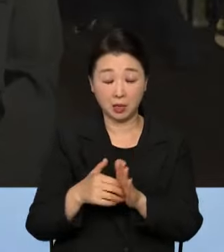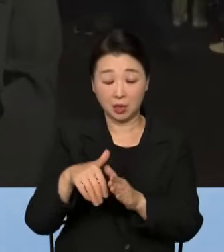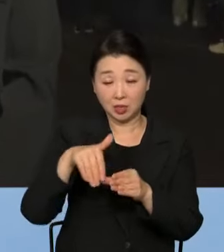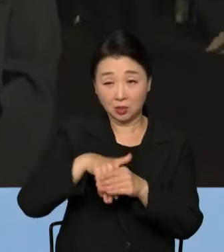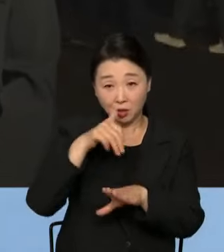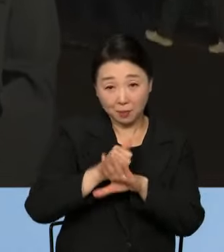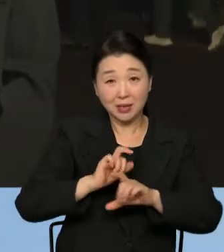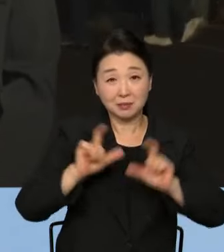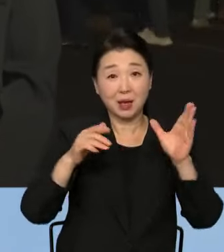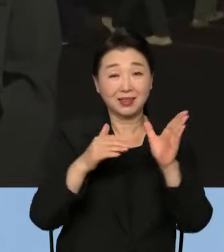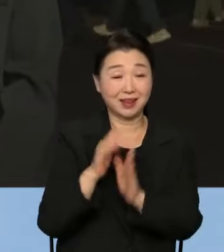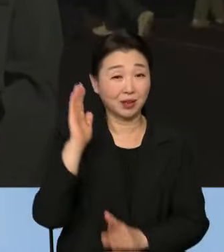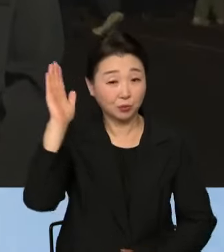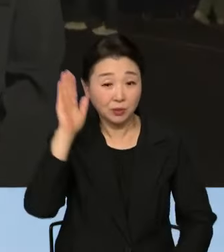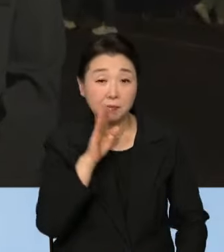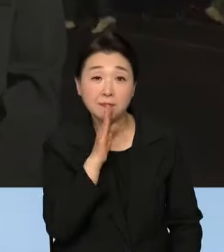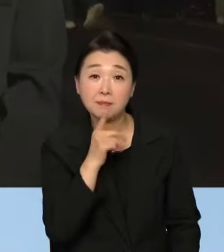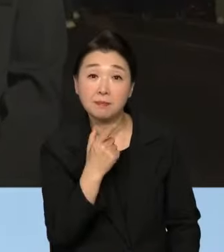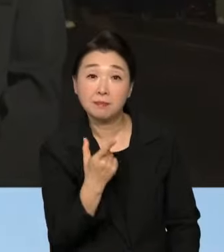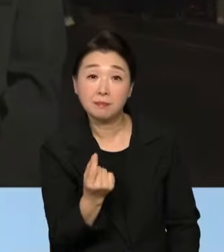거군요.